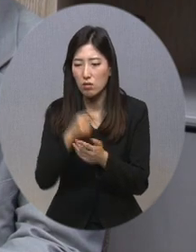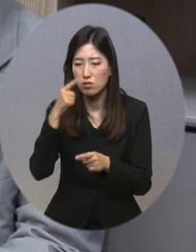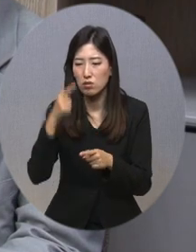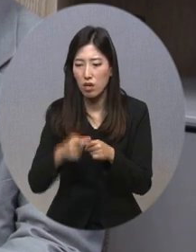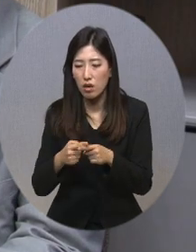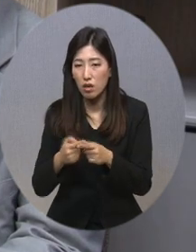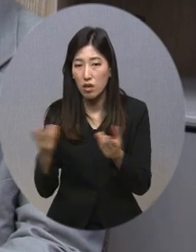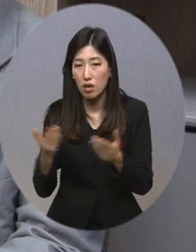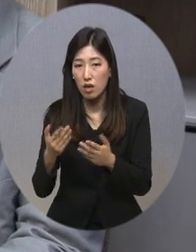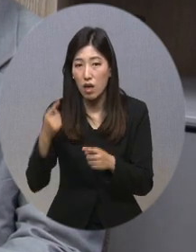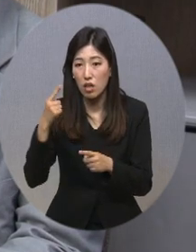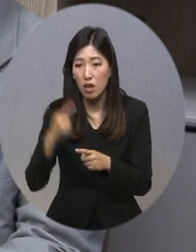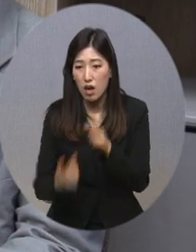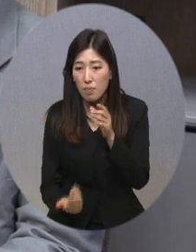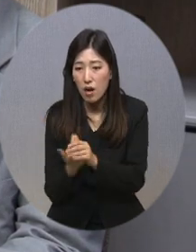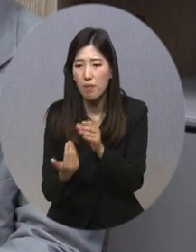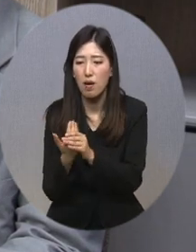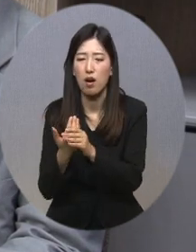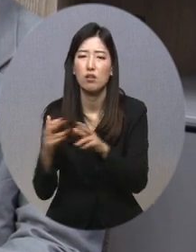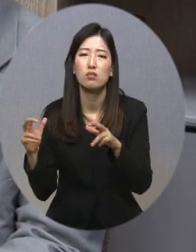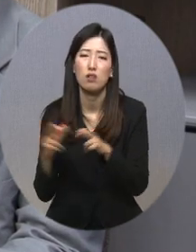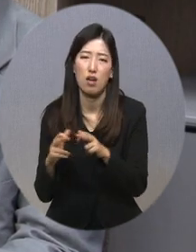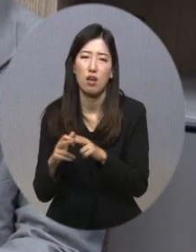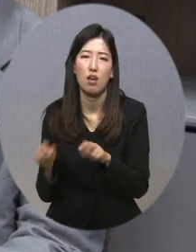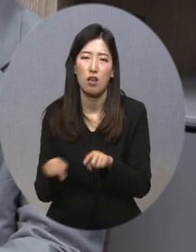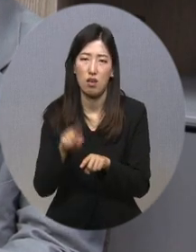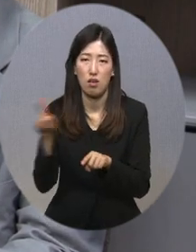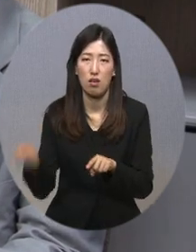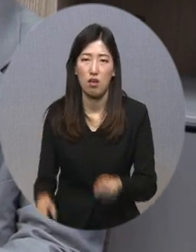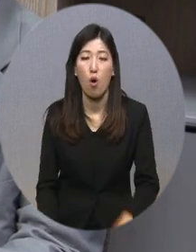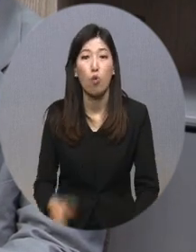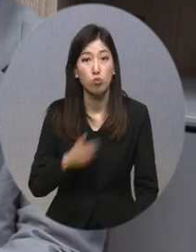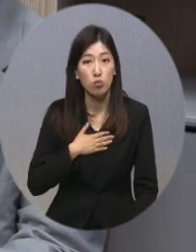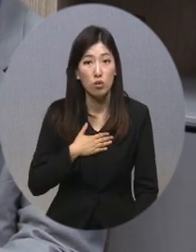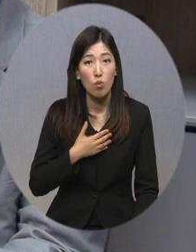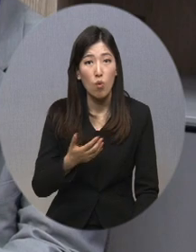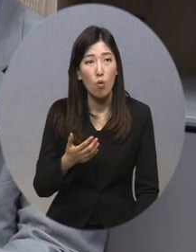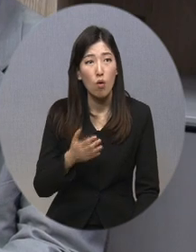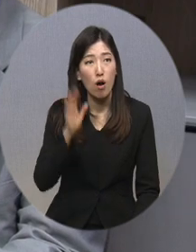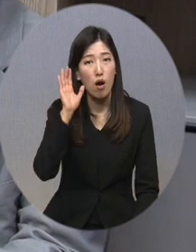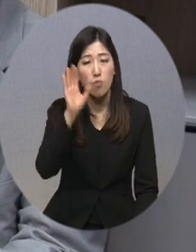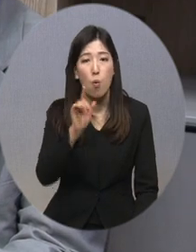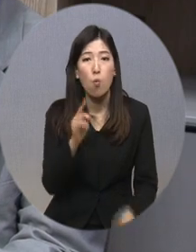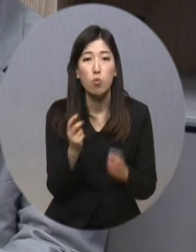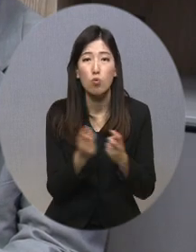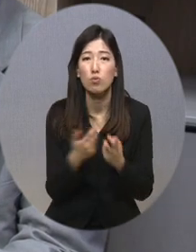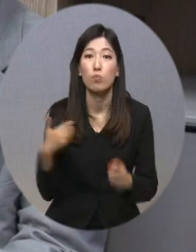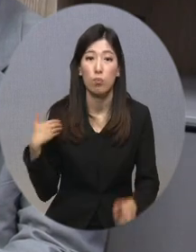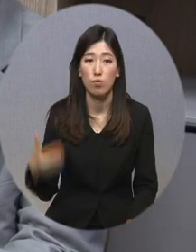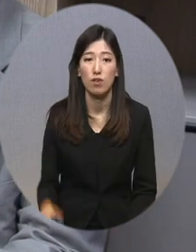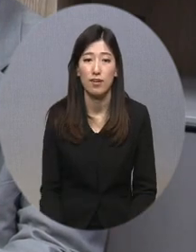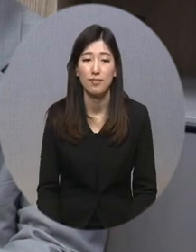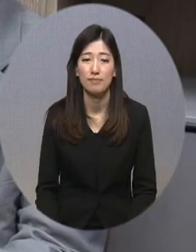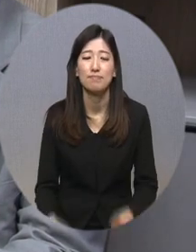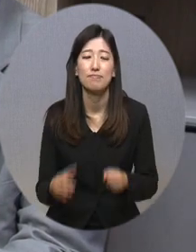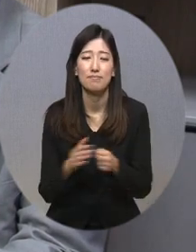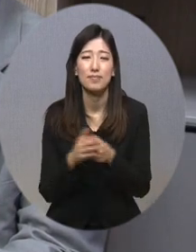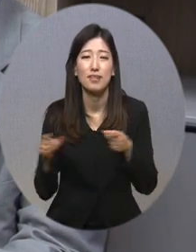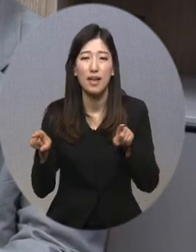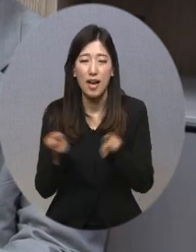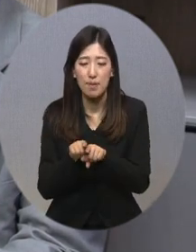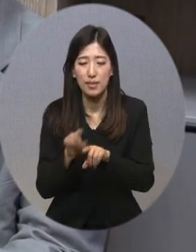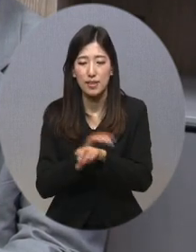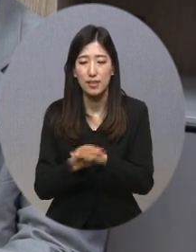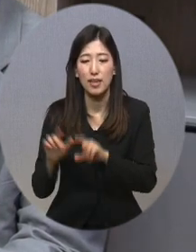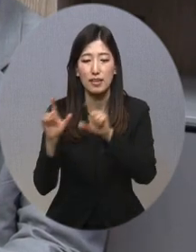다 예비 장애인인지도 모르거든요. 그럴 수 있죠. 그래서 그런 인식을 가지고 우리가 함께 사는 그런